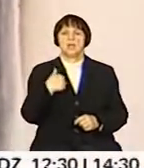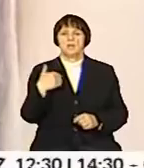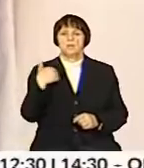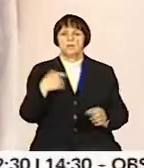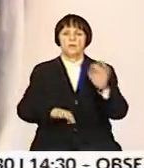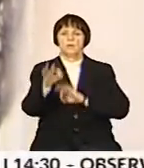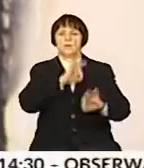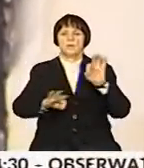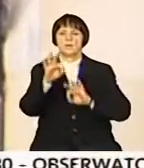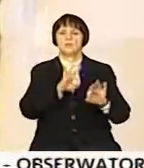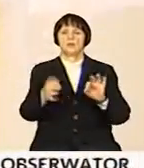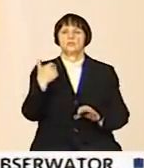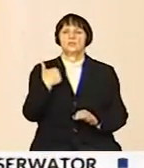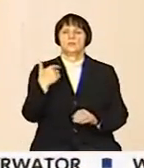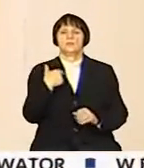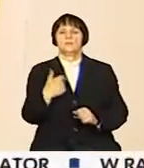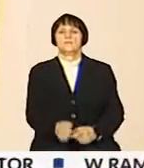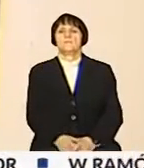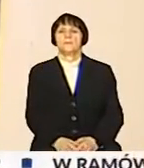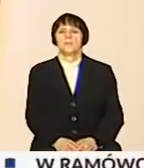remoncie przecież, mieliśmy ją remontowaną.